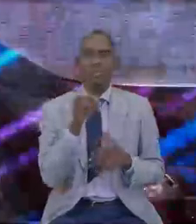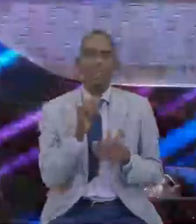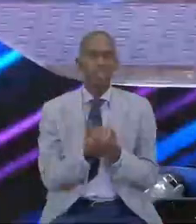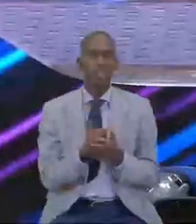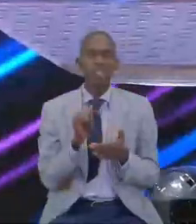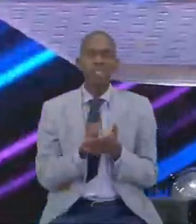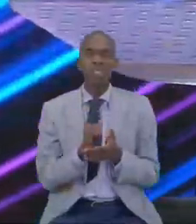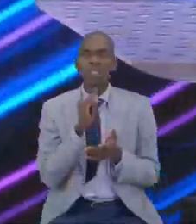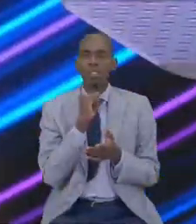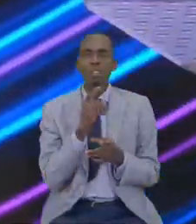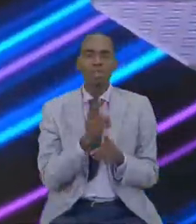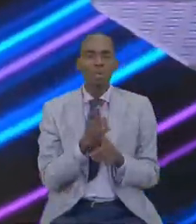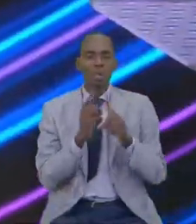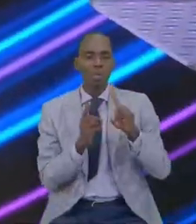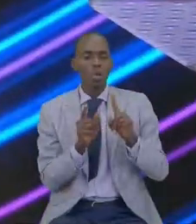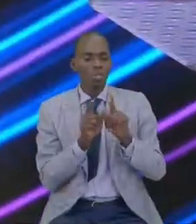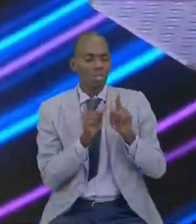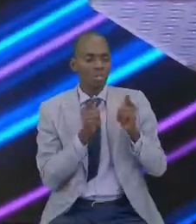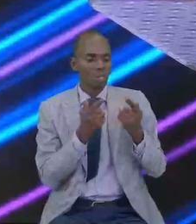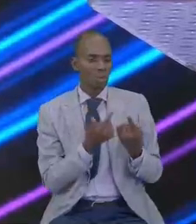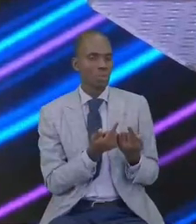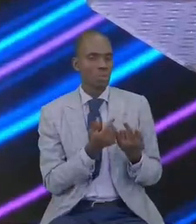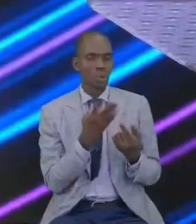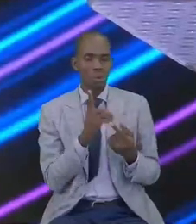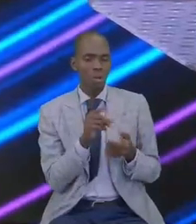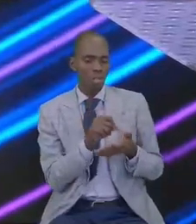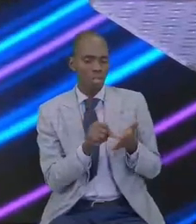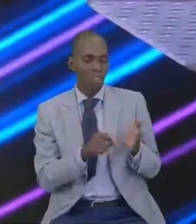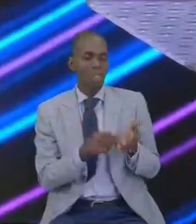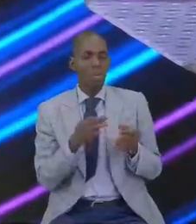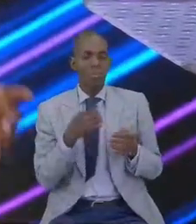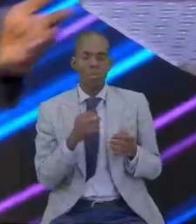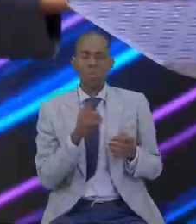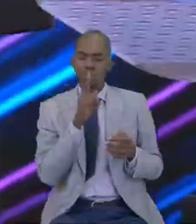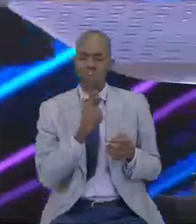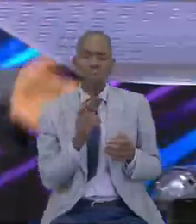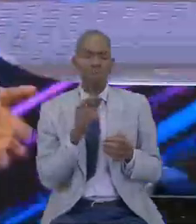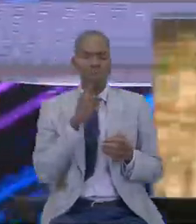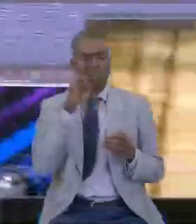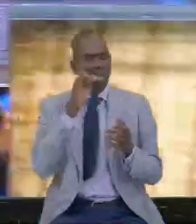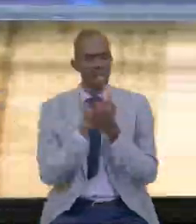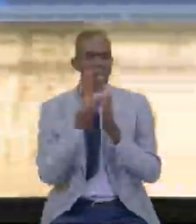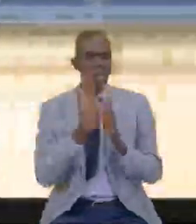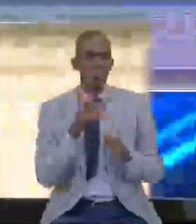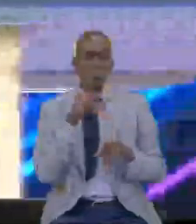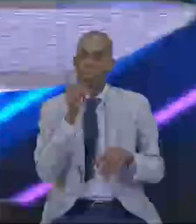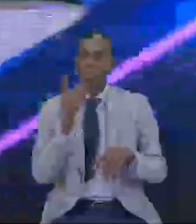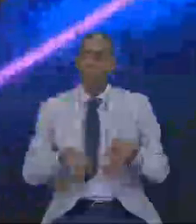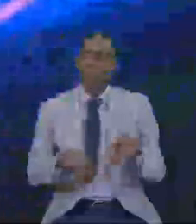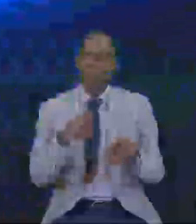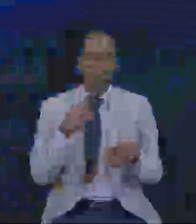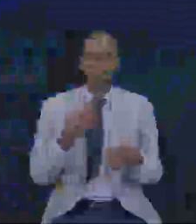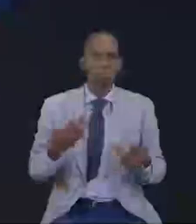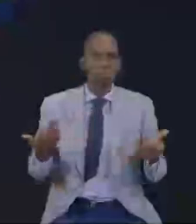un aspect de la vie d'un vrai croyant. Nous ne pouvons pas dire, je suis un croyant parce que je ne fais